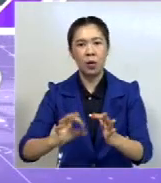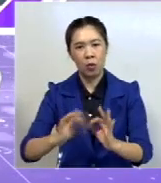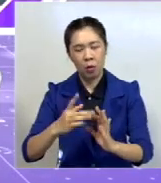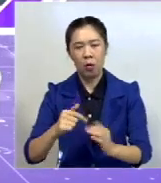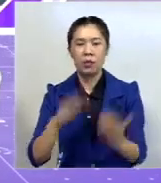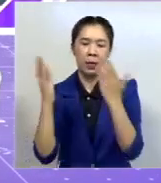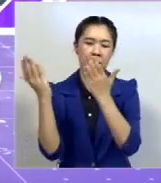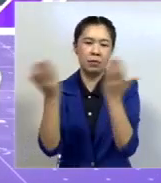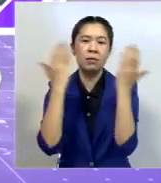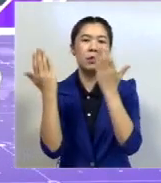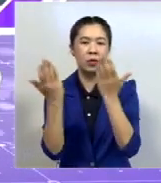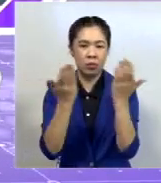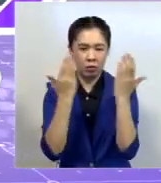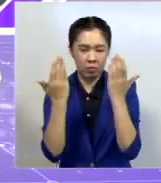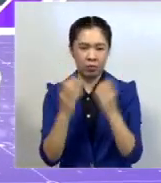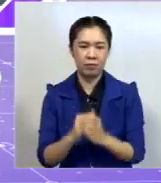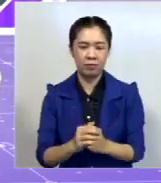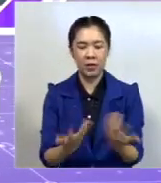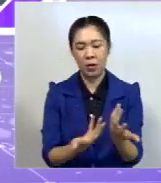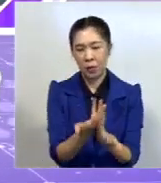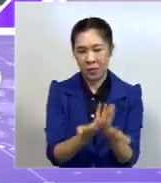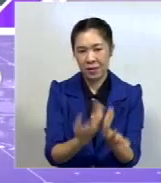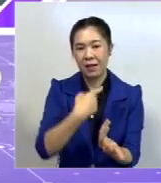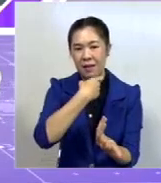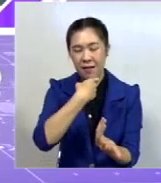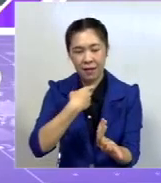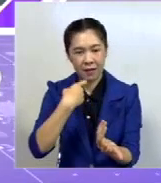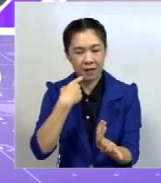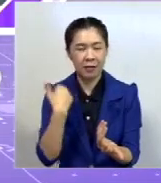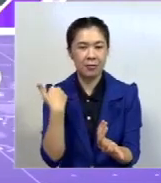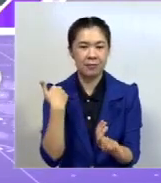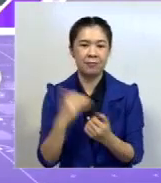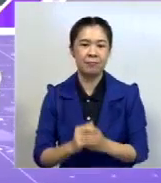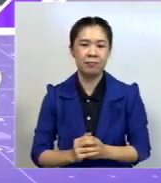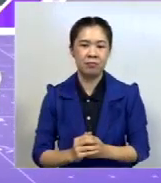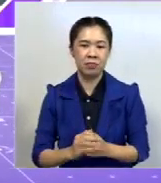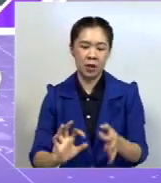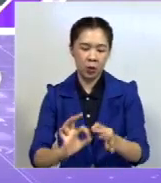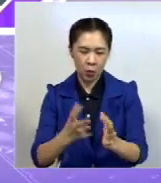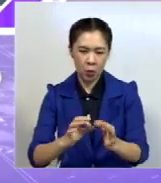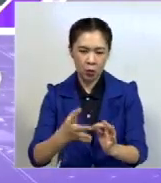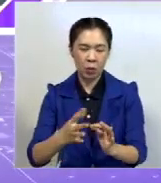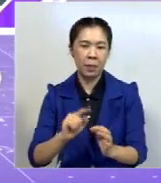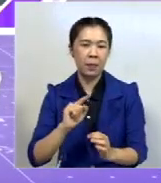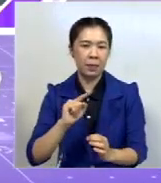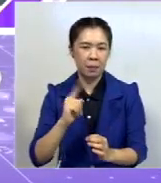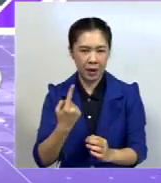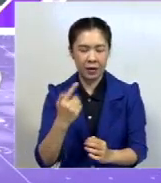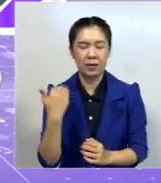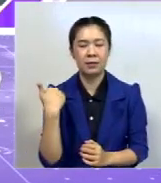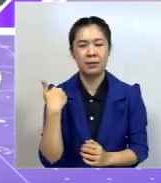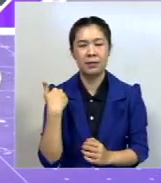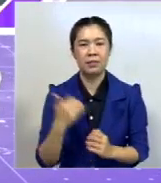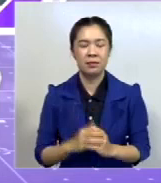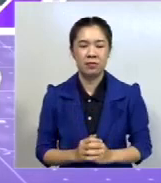มพัดแรงเข้ามาเนี่ยหรือประกอบที่มีหญ้าแห้งต่างใกล้เคียงมีโอกาสที่จะลูกไฟกระเด็นไปโดนต่างๆเพราะนั้นการควบคุมตอนนี้ก็ถือ